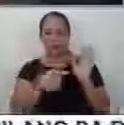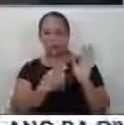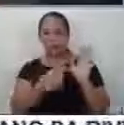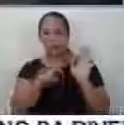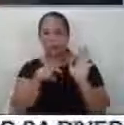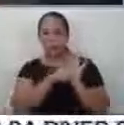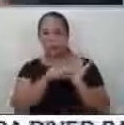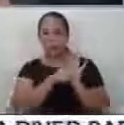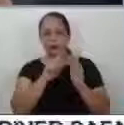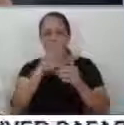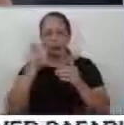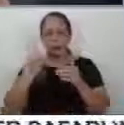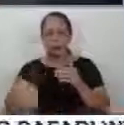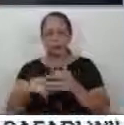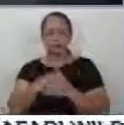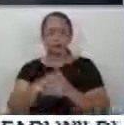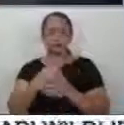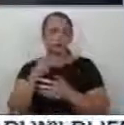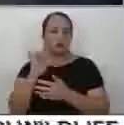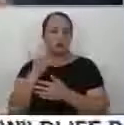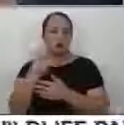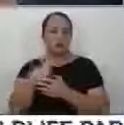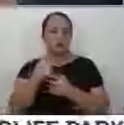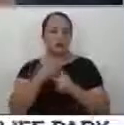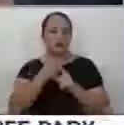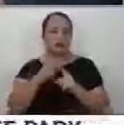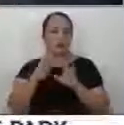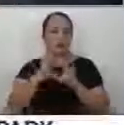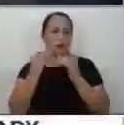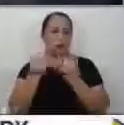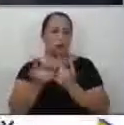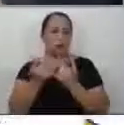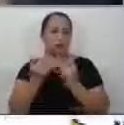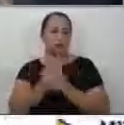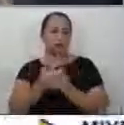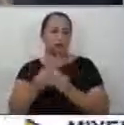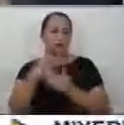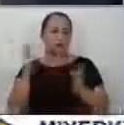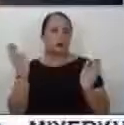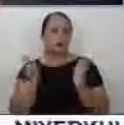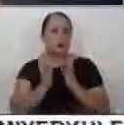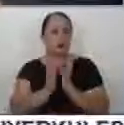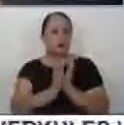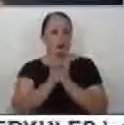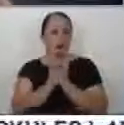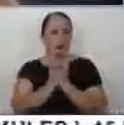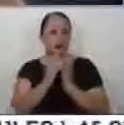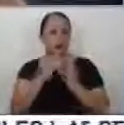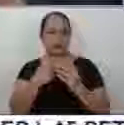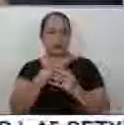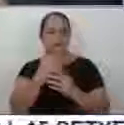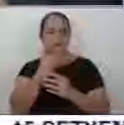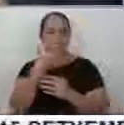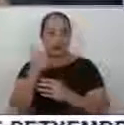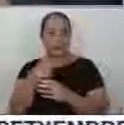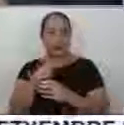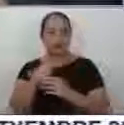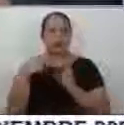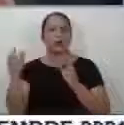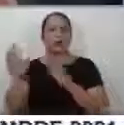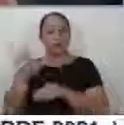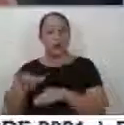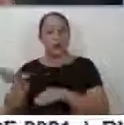those restrictions are followed, that we don't relax too much because we are not in a position where we can